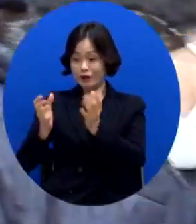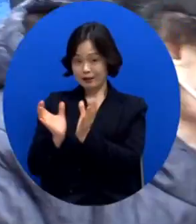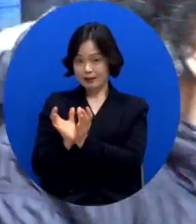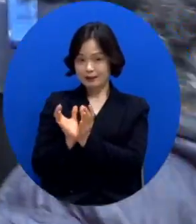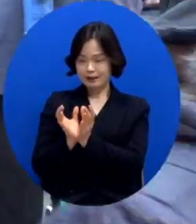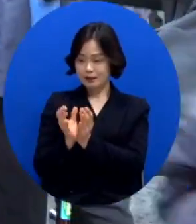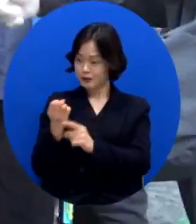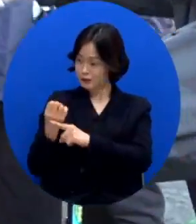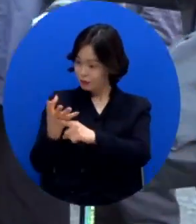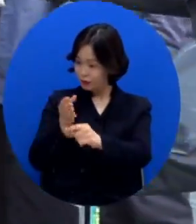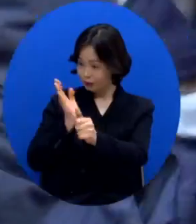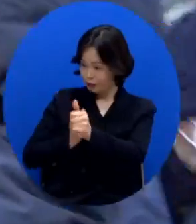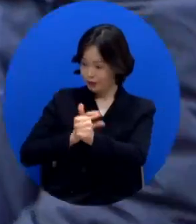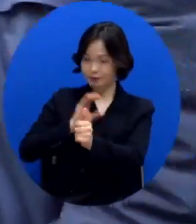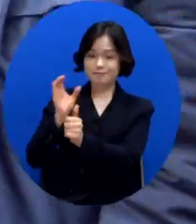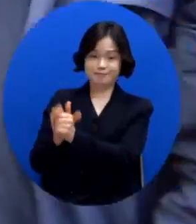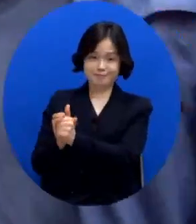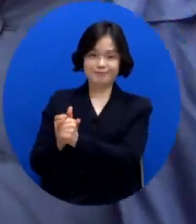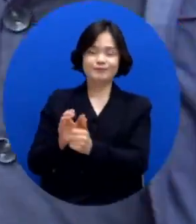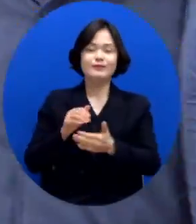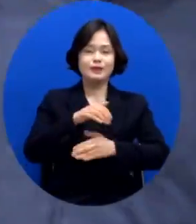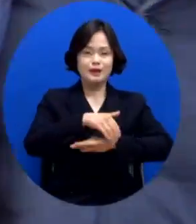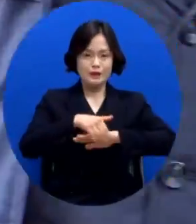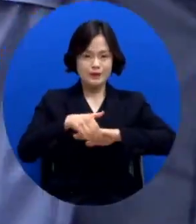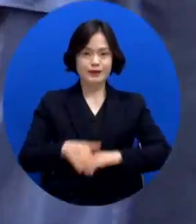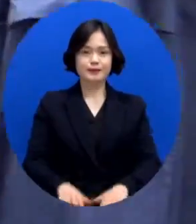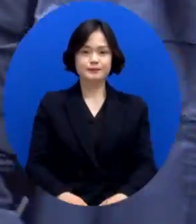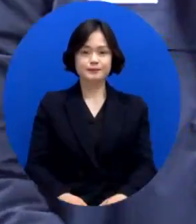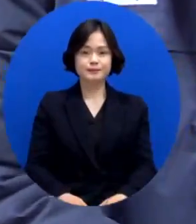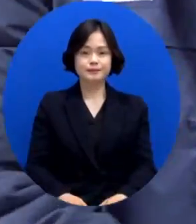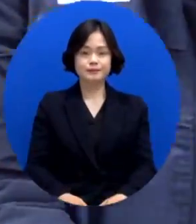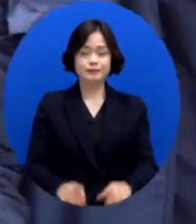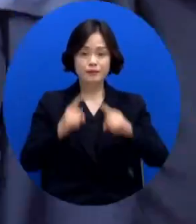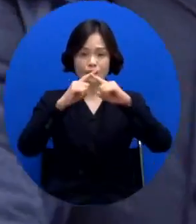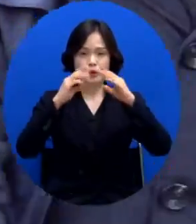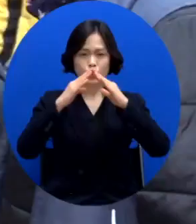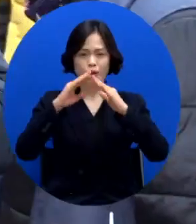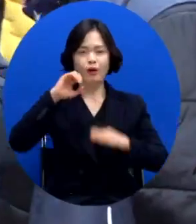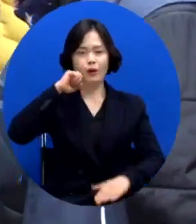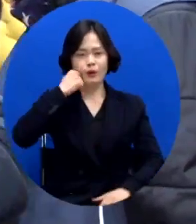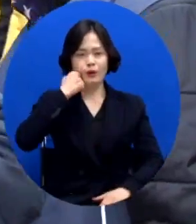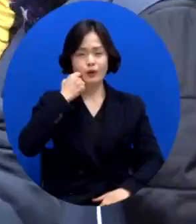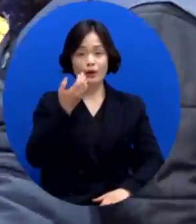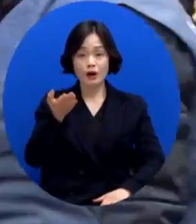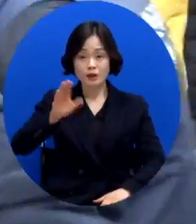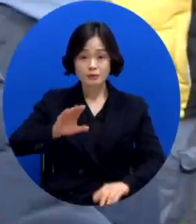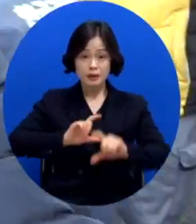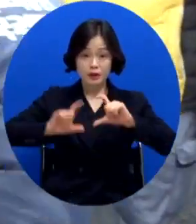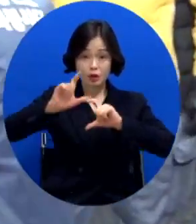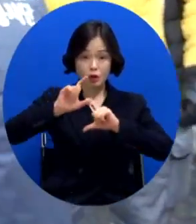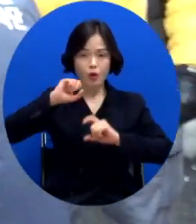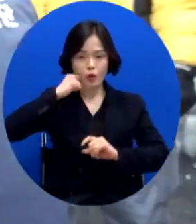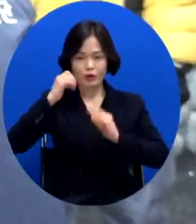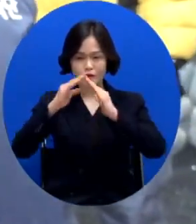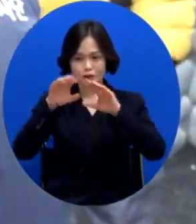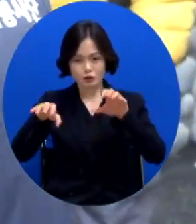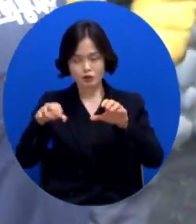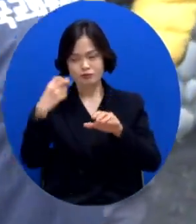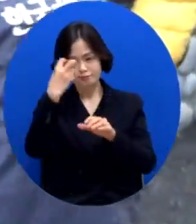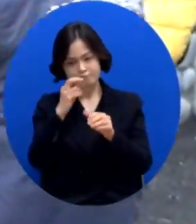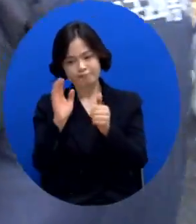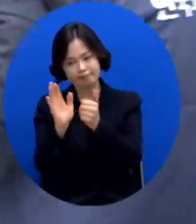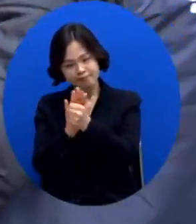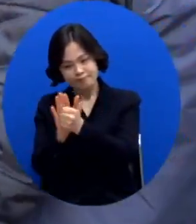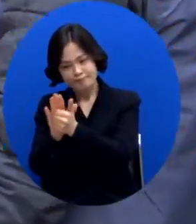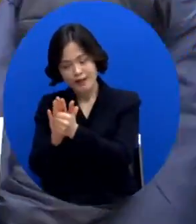예정이라고 밝혔습니다. 네. 코로나19로 교회도 어려운 상황이지만 그보다 더 어려운 이웃을 살피고 돕는 사랑의